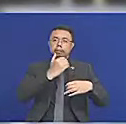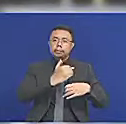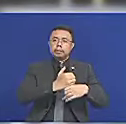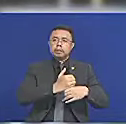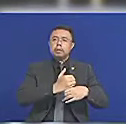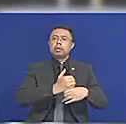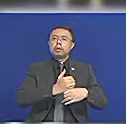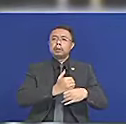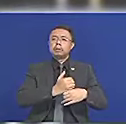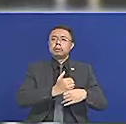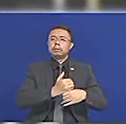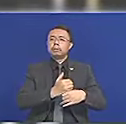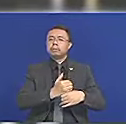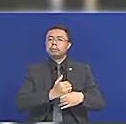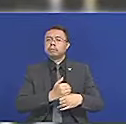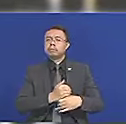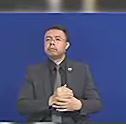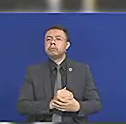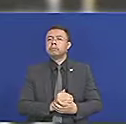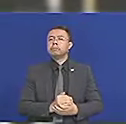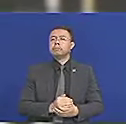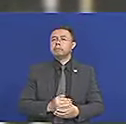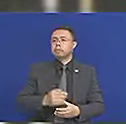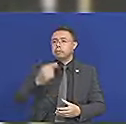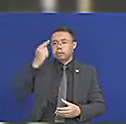kau ciptakan